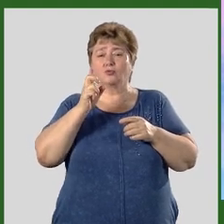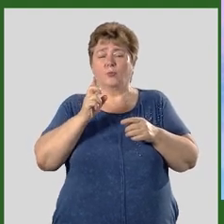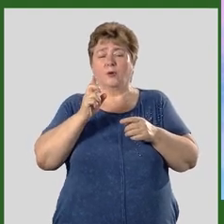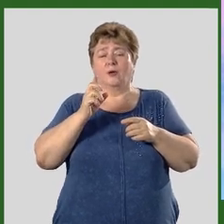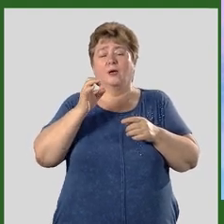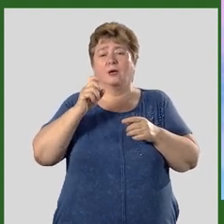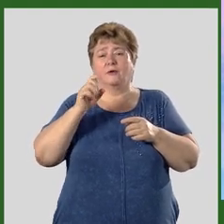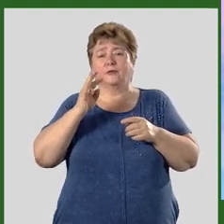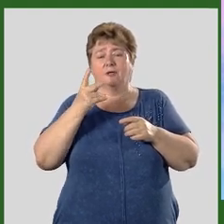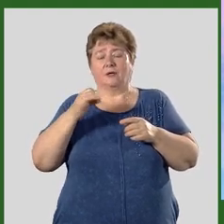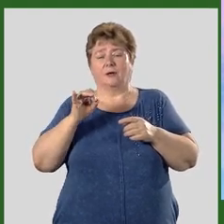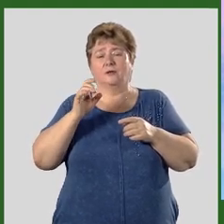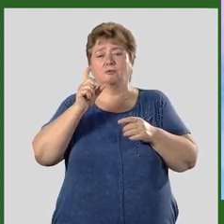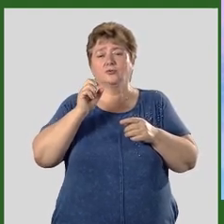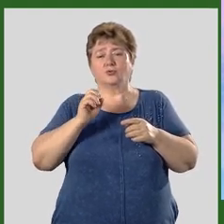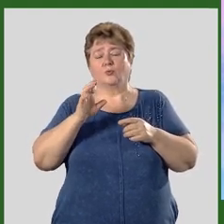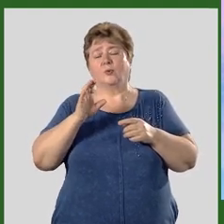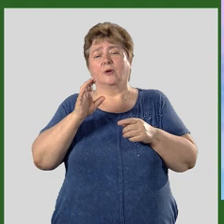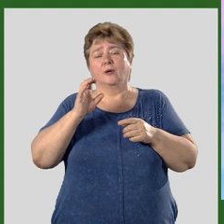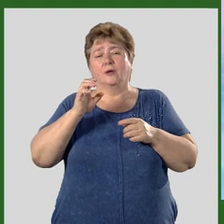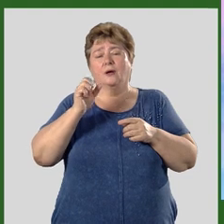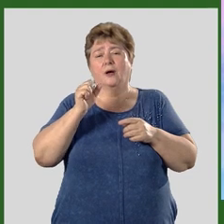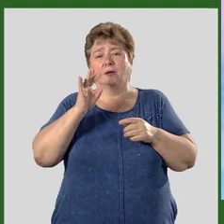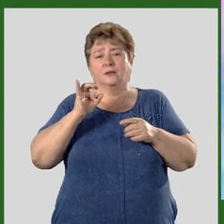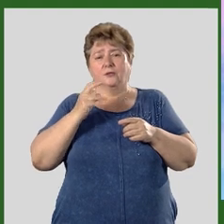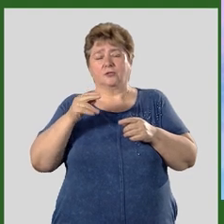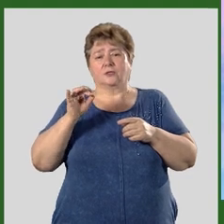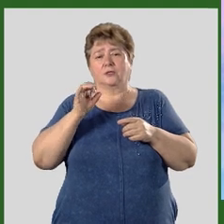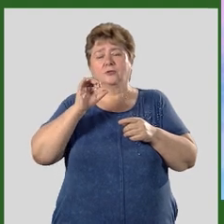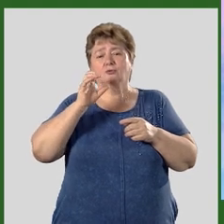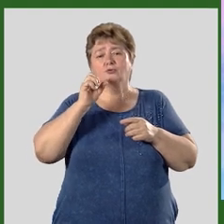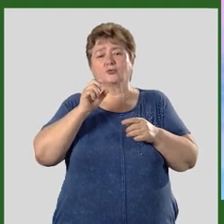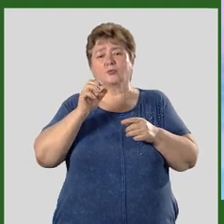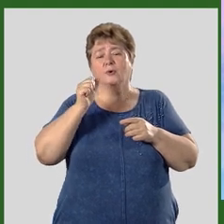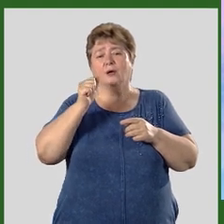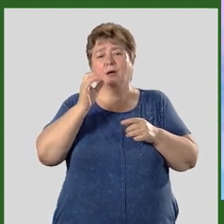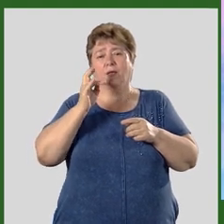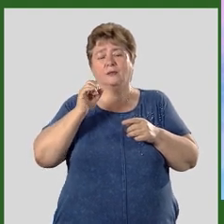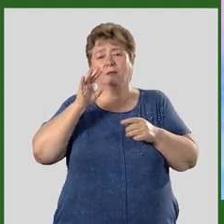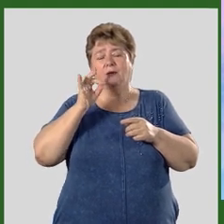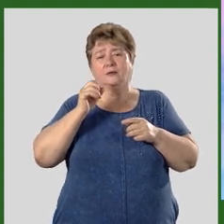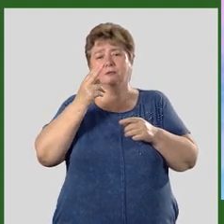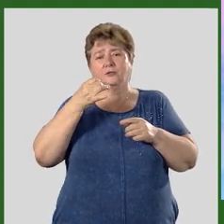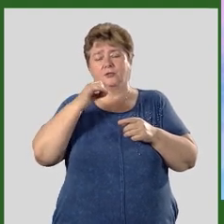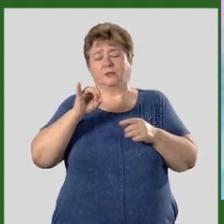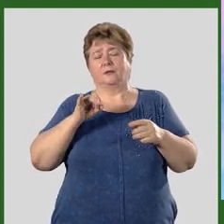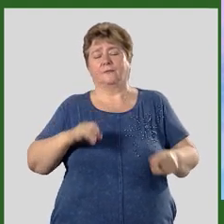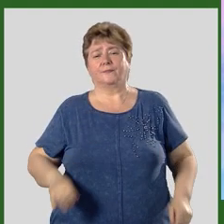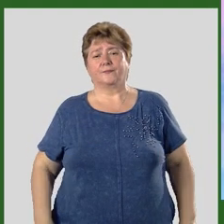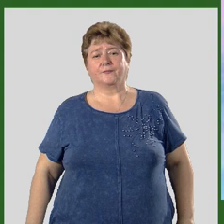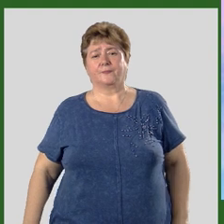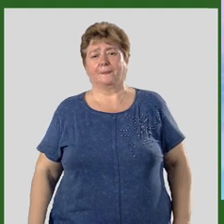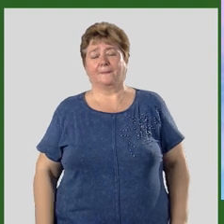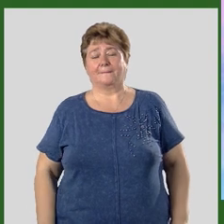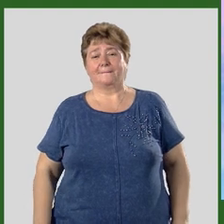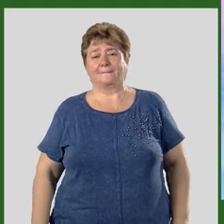Субэкваториальный, субтропический, субарктический и субантарктический.